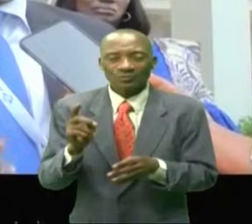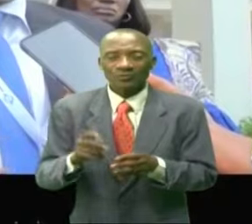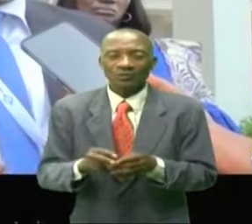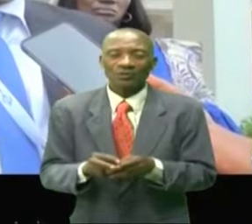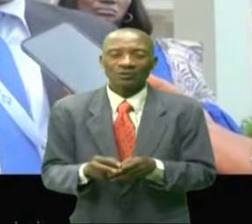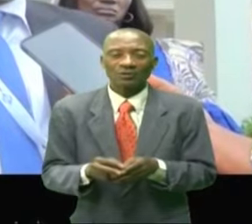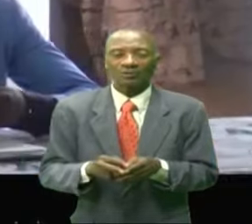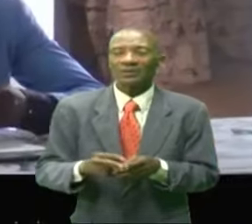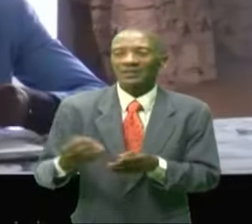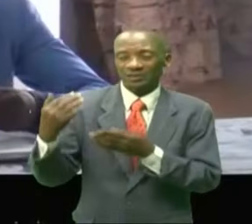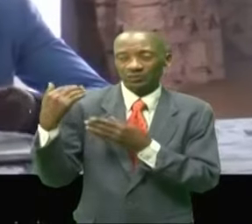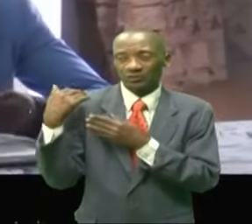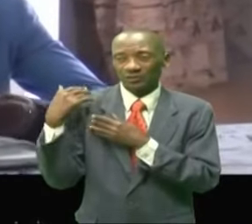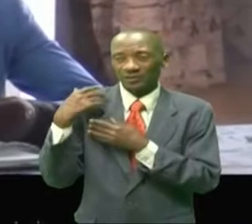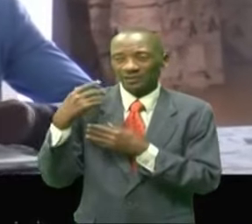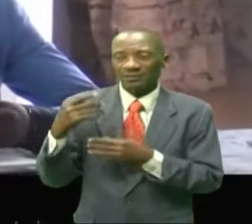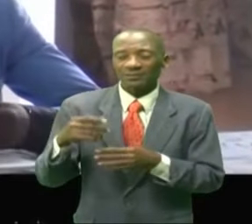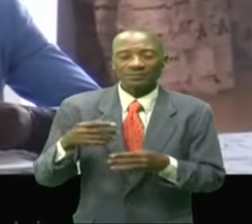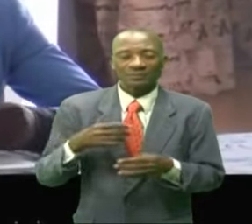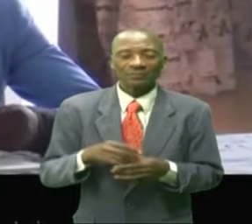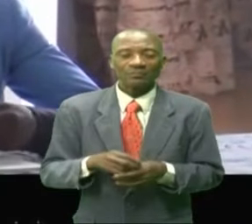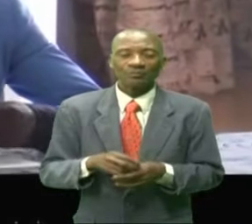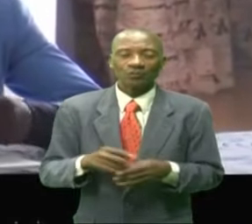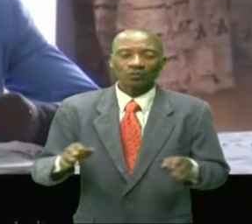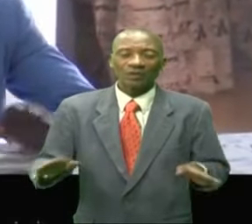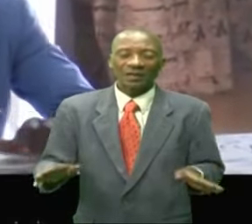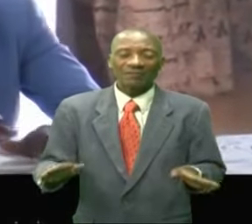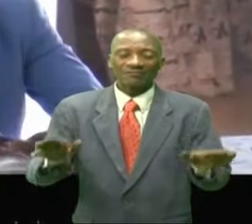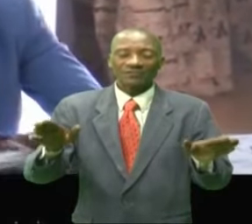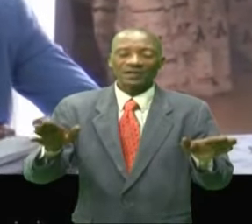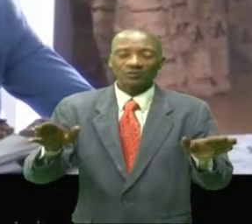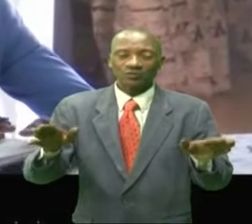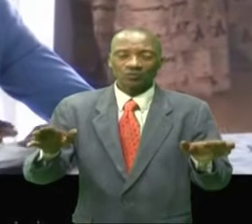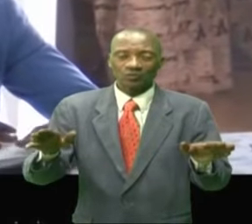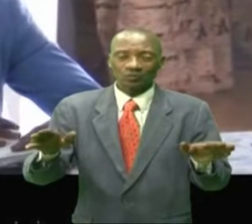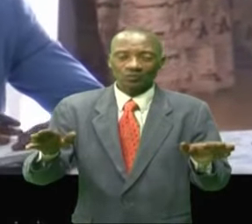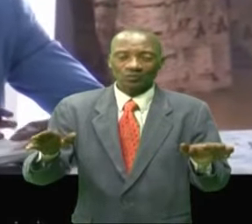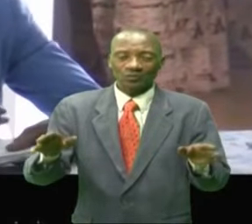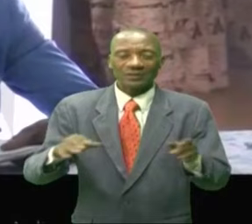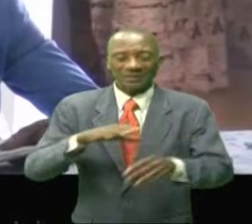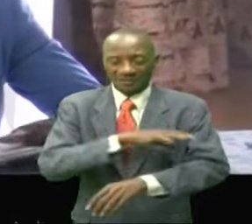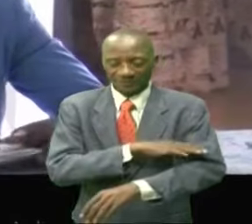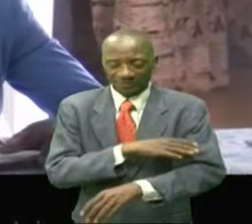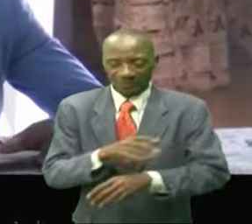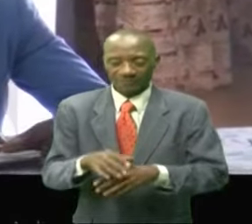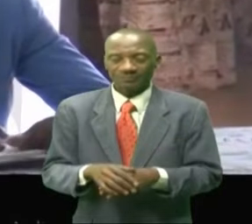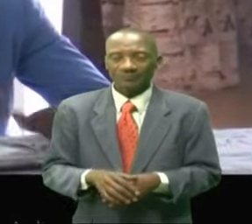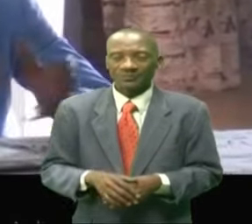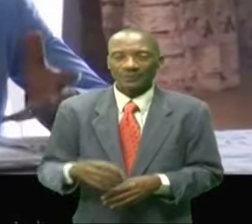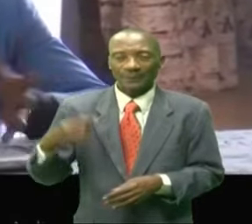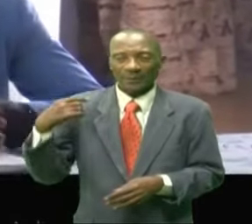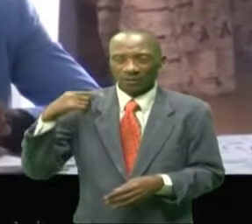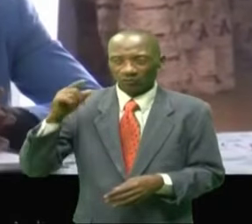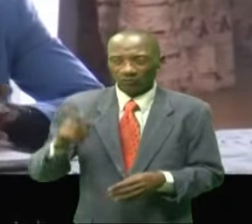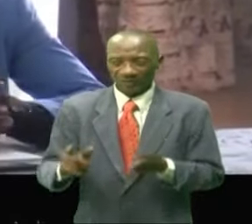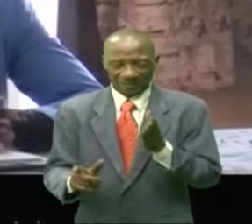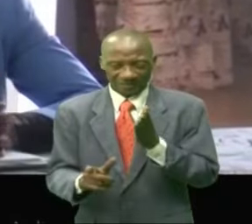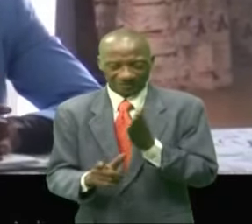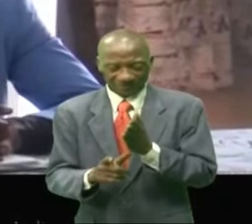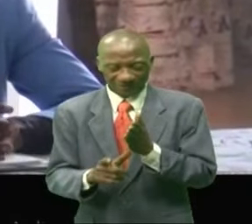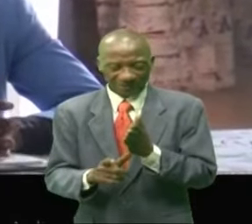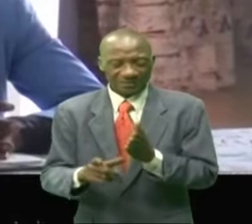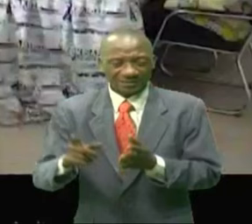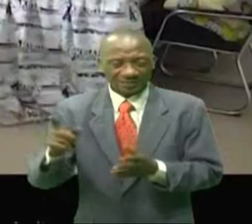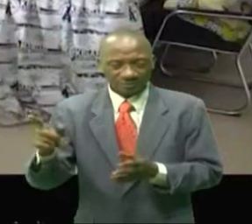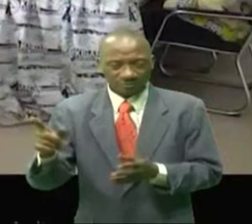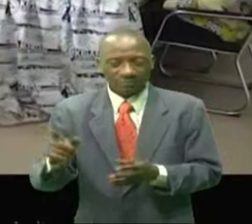de l'aviation civile. Très attentive aux préoccupations de ses hôtes, le gouverneur intérimaire a, au nom de maître Madeleine Nkomba